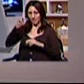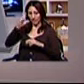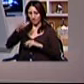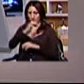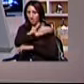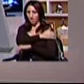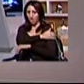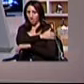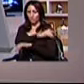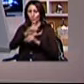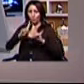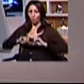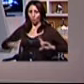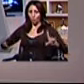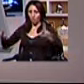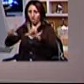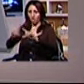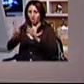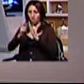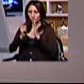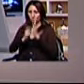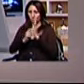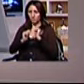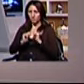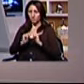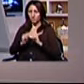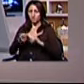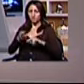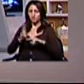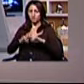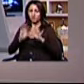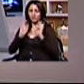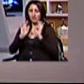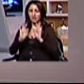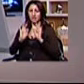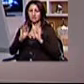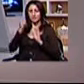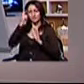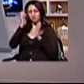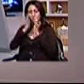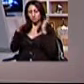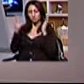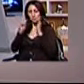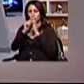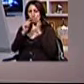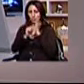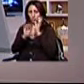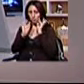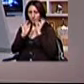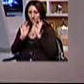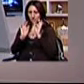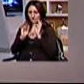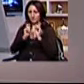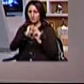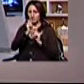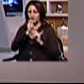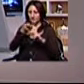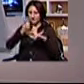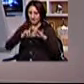اللجنه القانونيه التشريعيه مجلس الشورى، والاستاذ الدكتور جابر جاد نصار الفقيه الدستوري الكبير. يليها فقرتنا